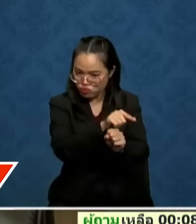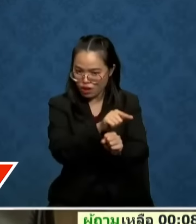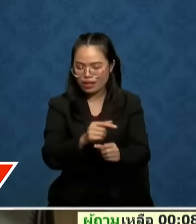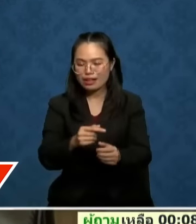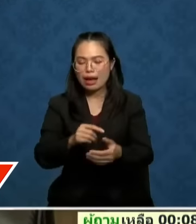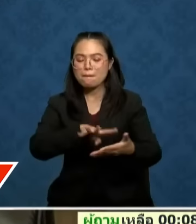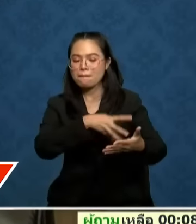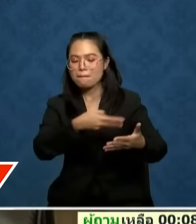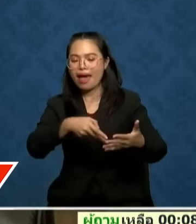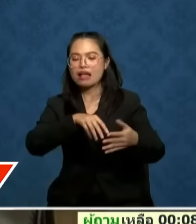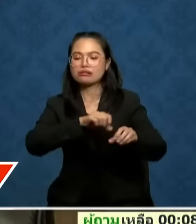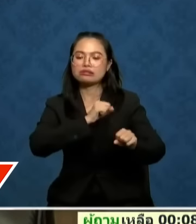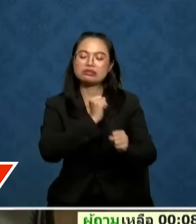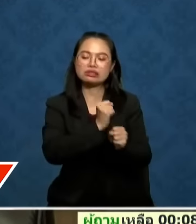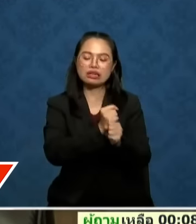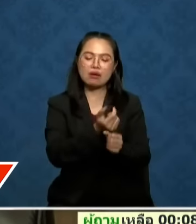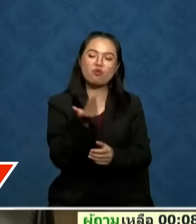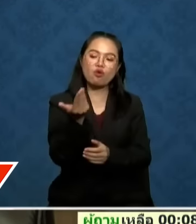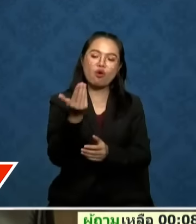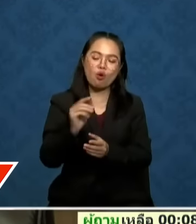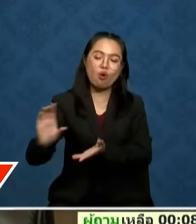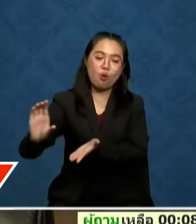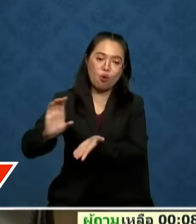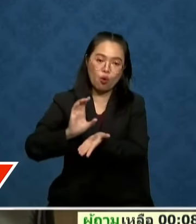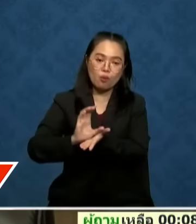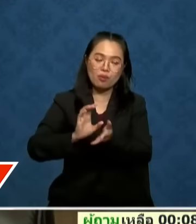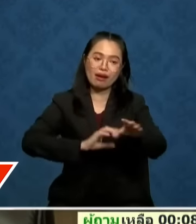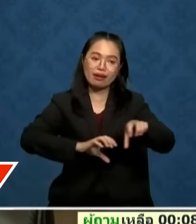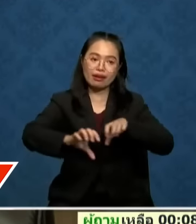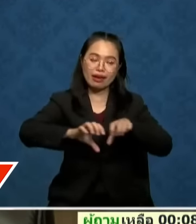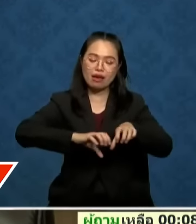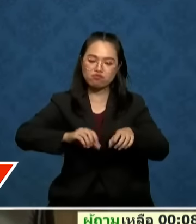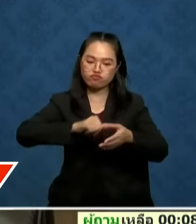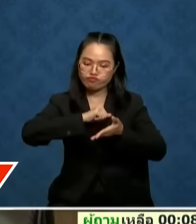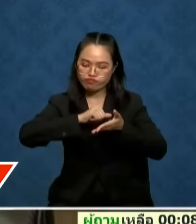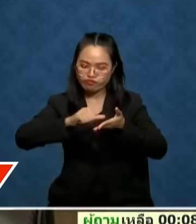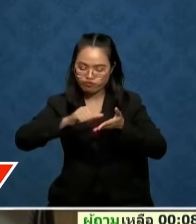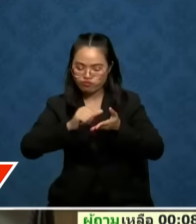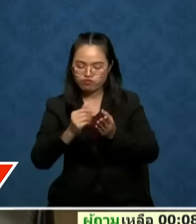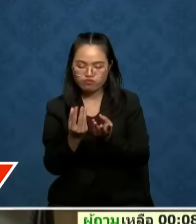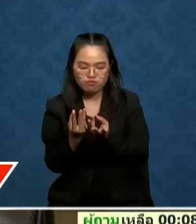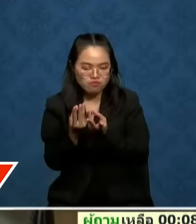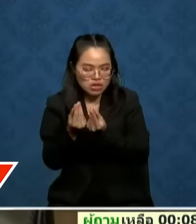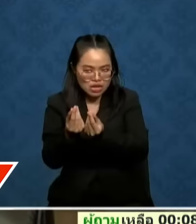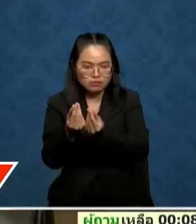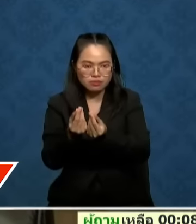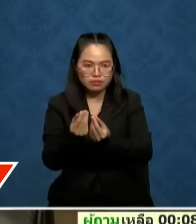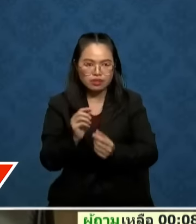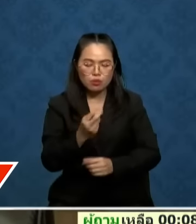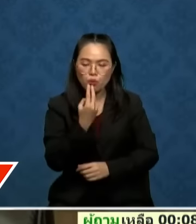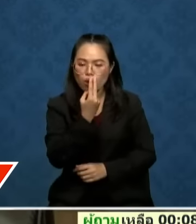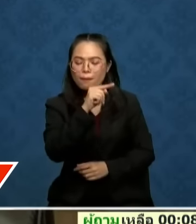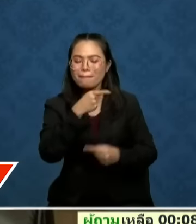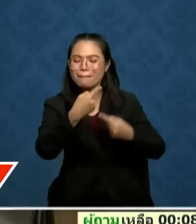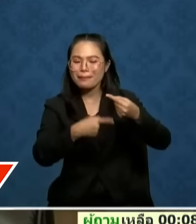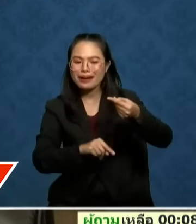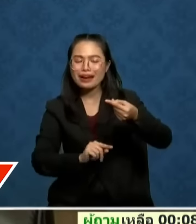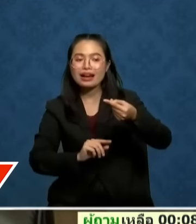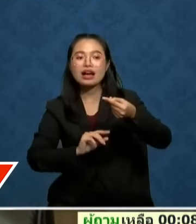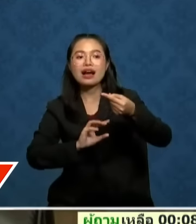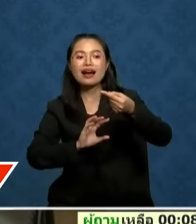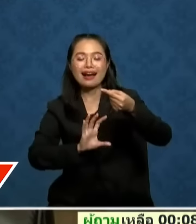ำแผนการของงบประมาณอย่างรอบคอบอย่างละเอียดผมเข้าใจดีครับแต่ว่าในบัญชี7เท่าที่ผมทราบนอกจาก9ข้อที่ท่าน